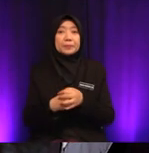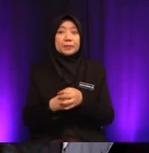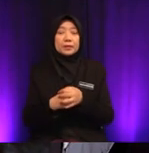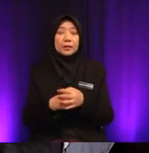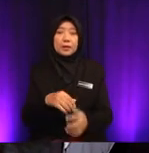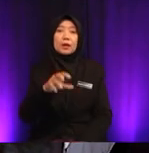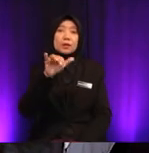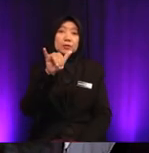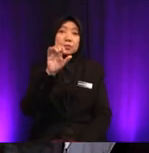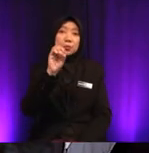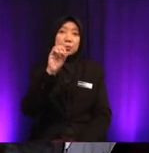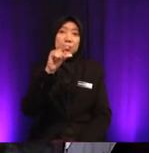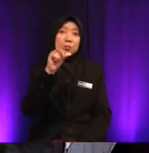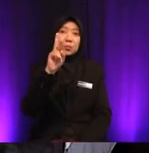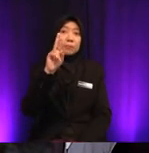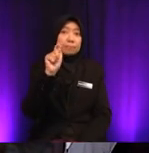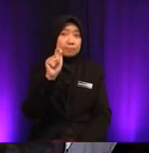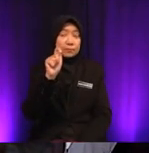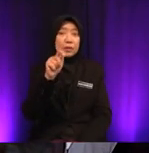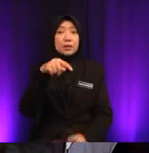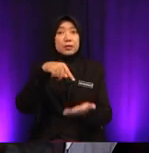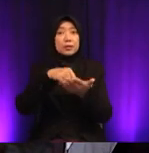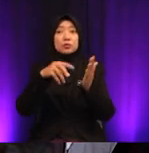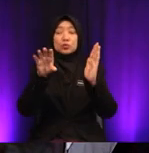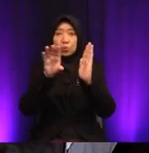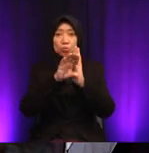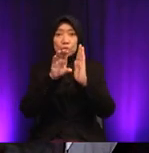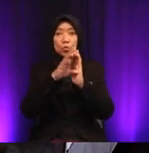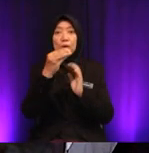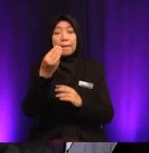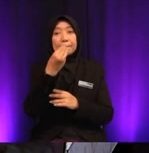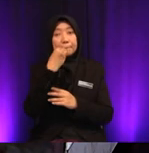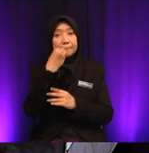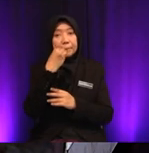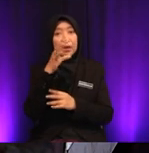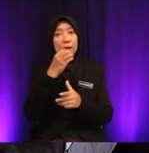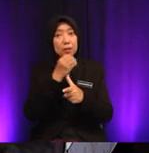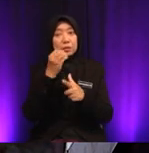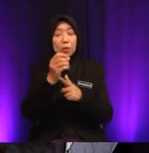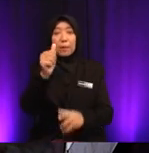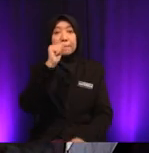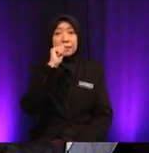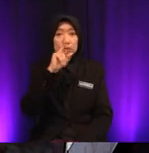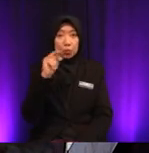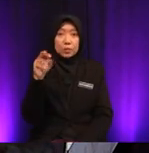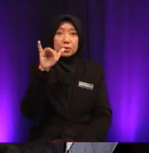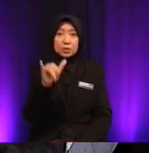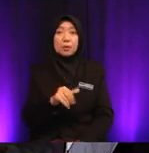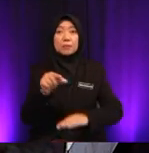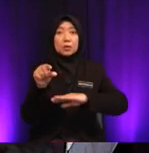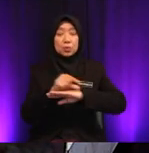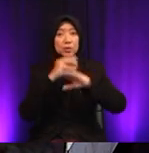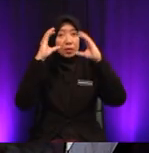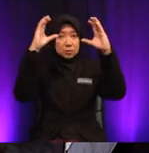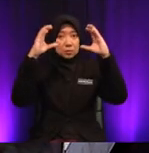oke di sini adalah contoh minuman ataupun makanan yang menggunakan kaidah jadi Apakah